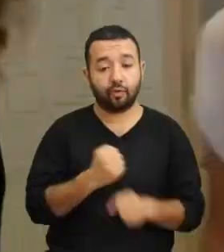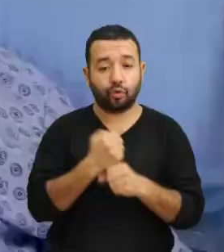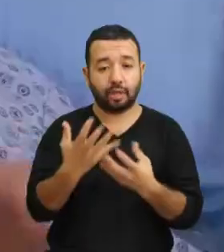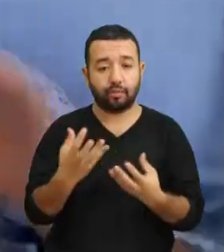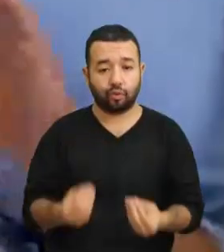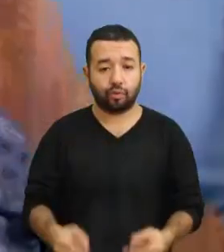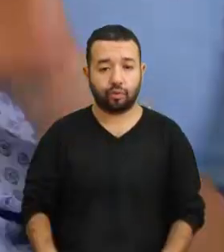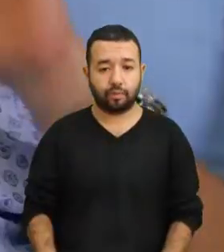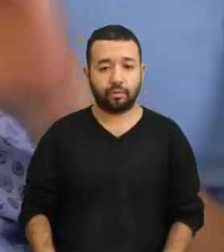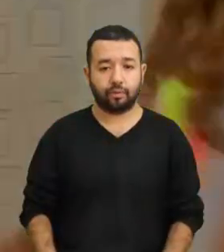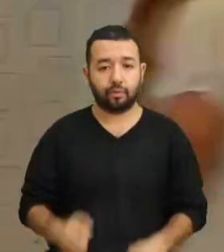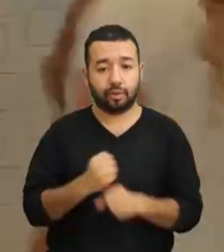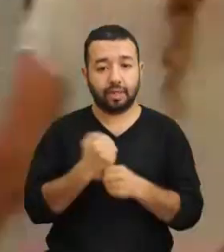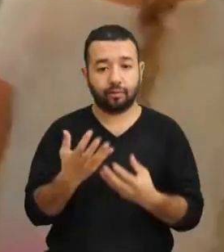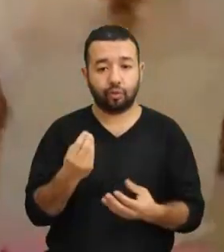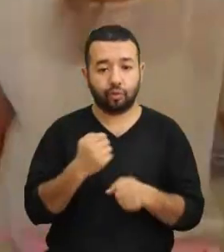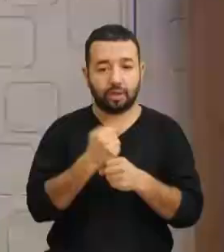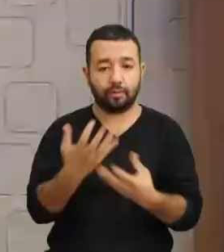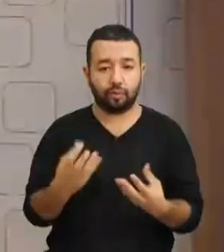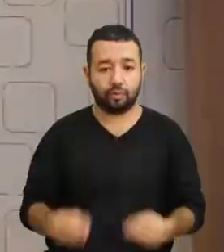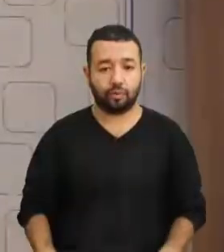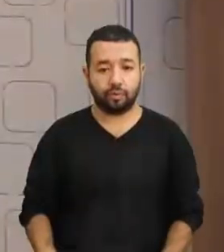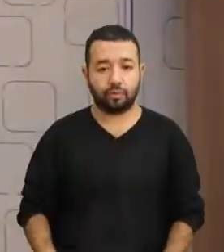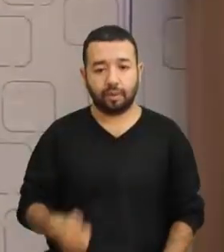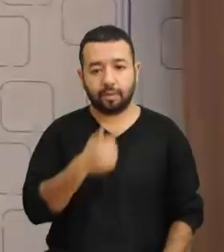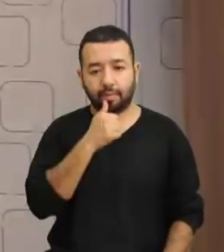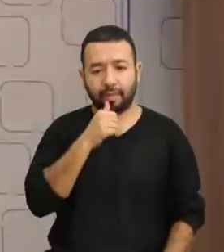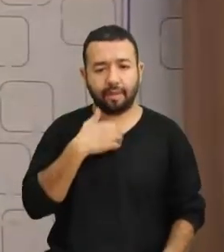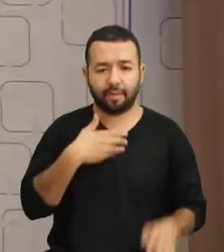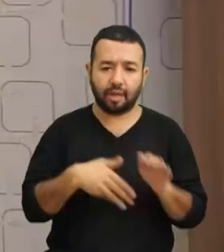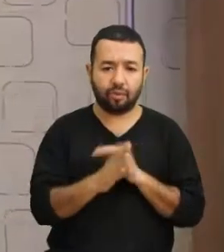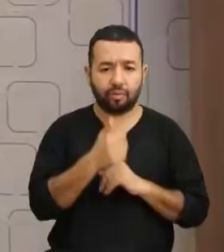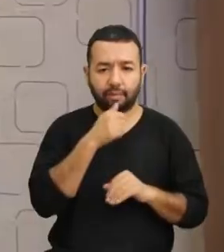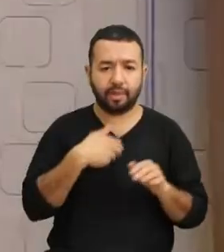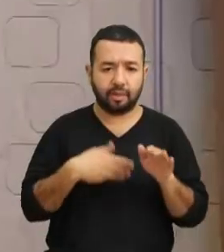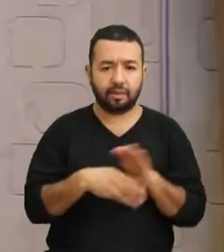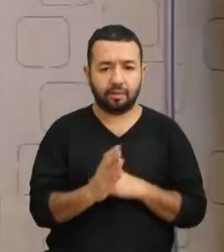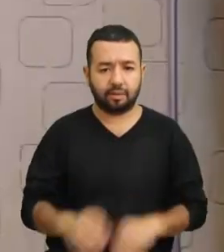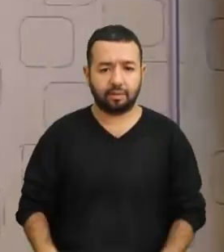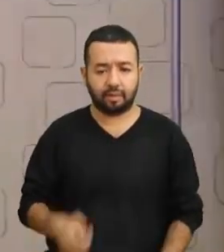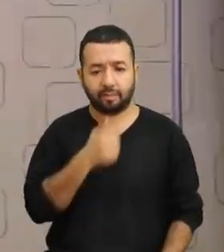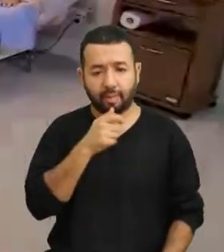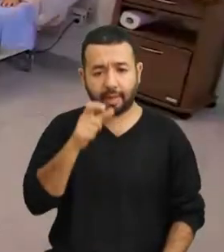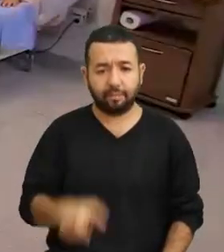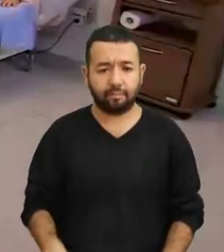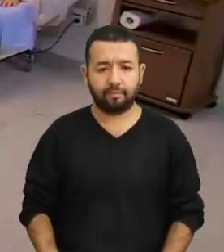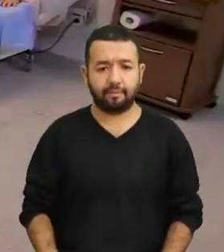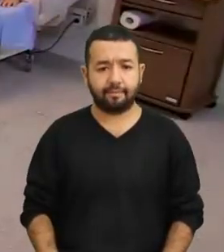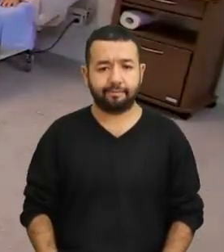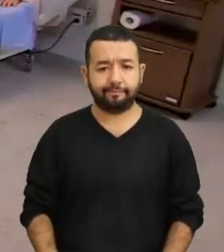geçmiş olsun. Çok geçmiş olsun. Oy geçmiş olsun. Babam ben çıkıyorum o zaman babam. Babam.